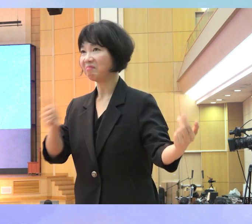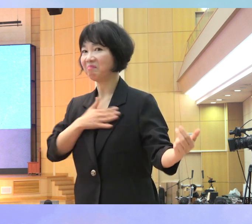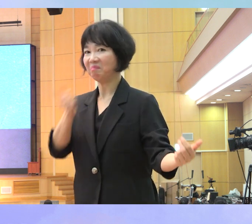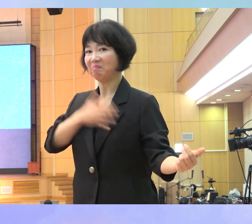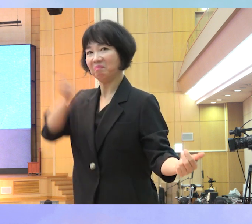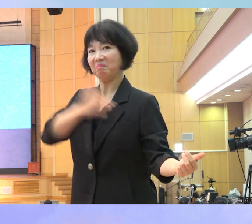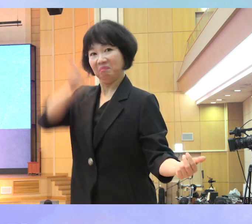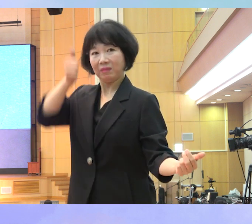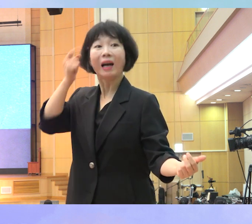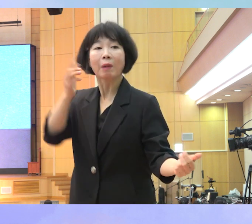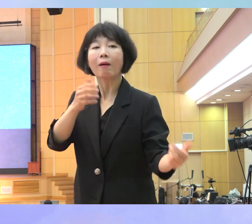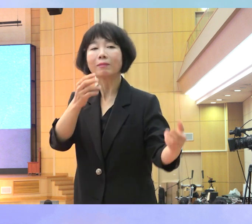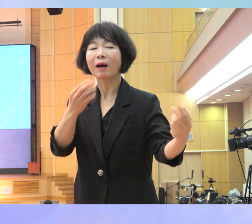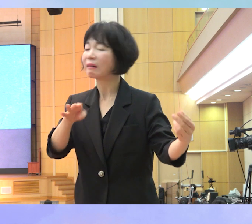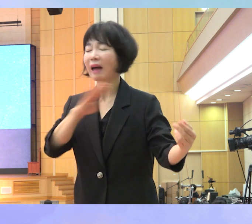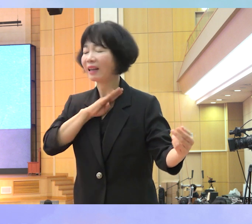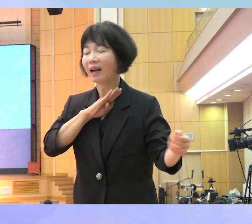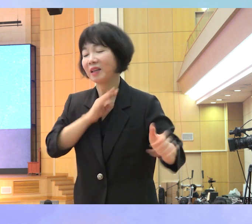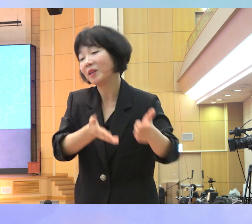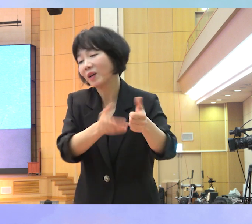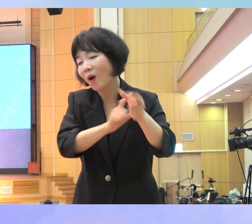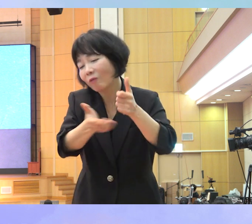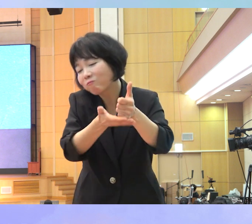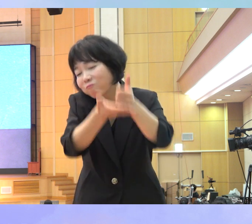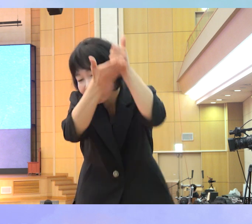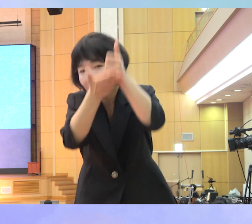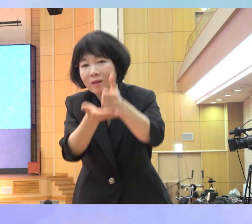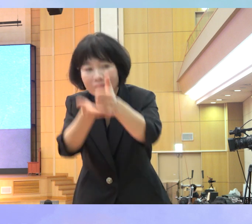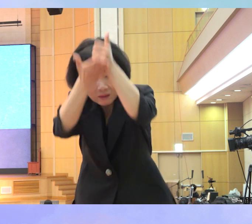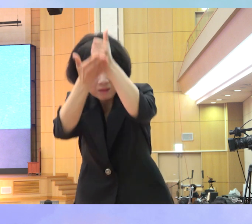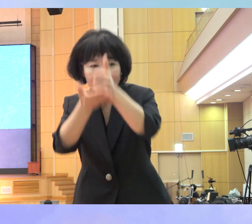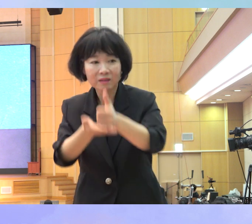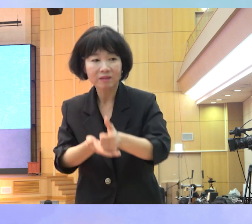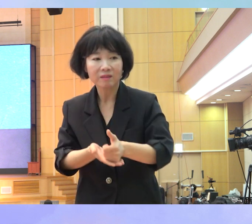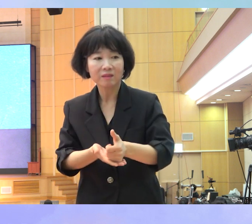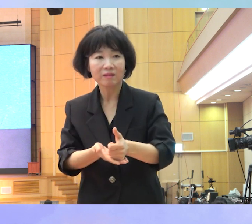있잖아요. 그런데 우리는 어떻습니까?